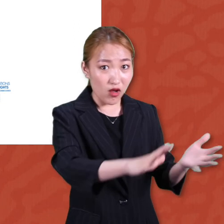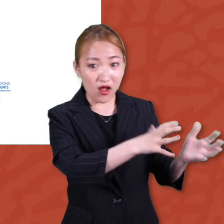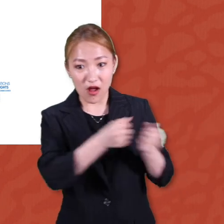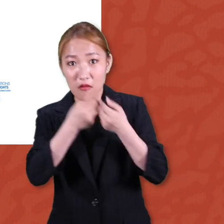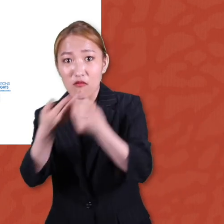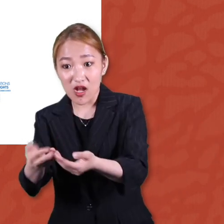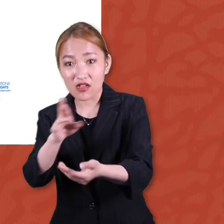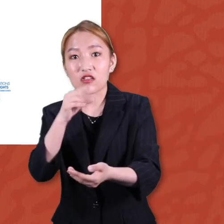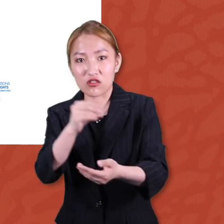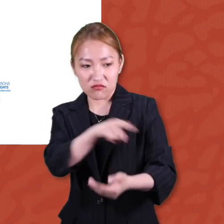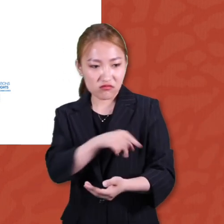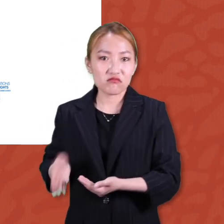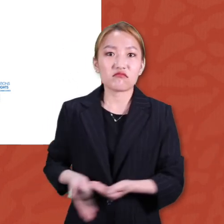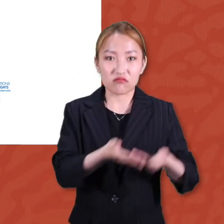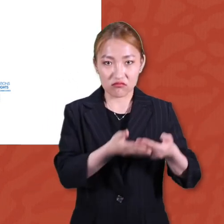үзүүлдэг.